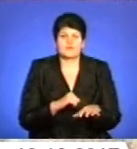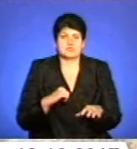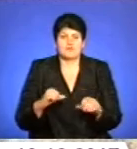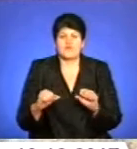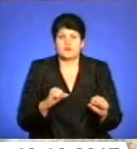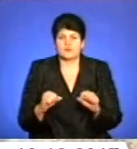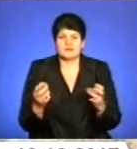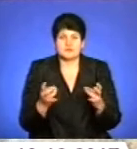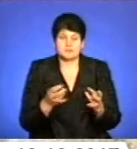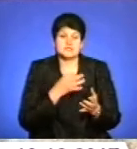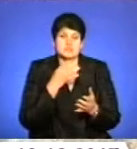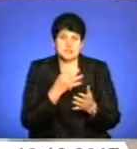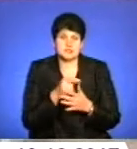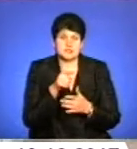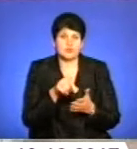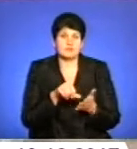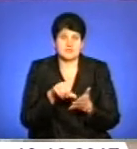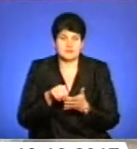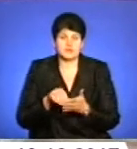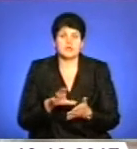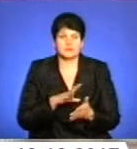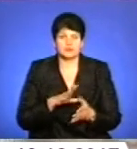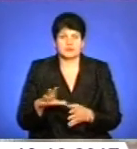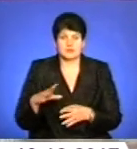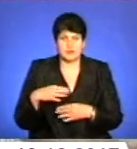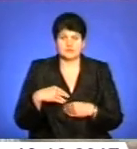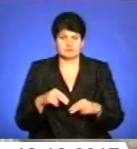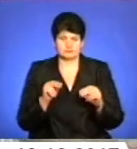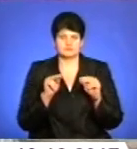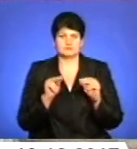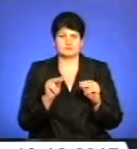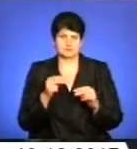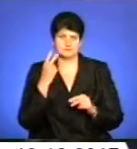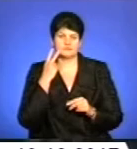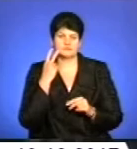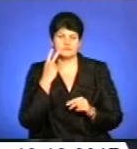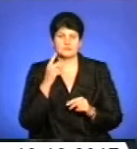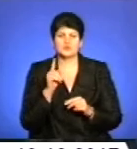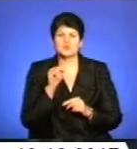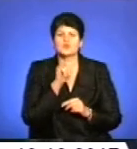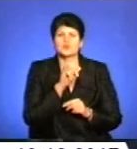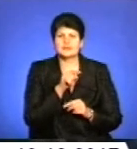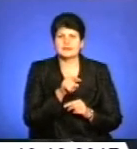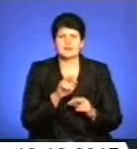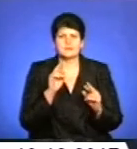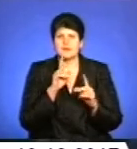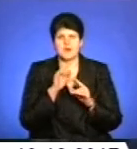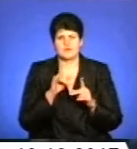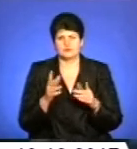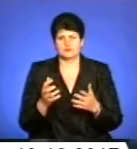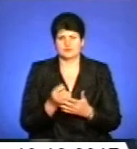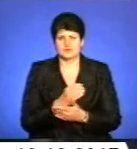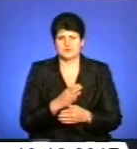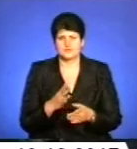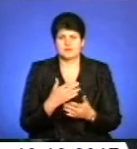самоврядування. Треба віддати належне, його представники були з нами максимально відверті. Та щось в них там не так пішло.